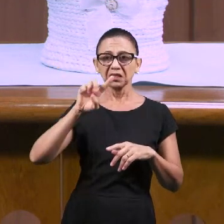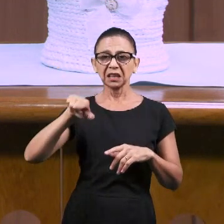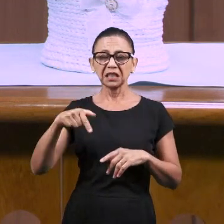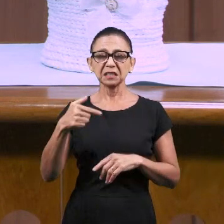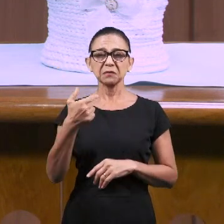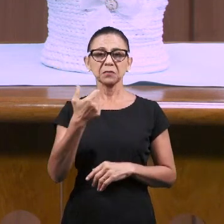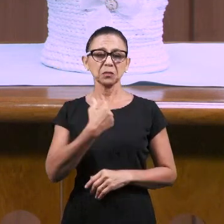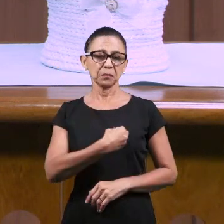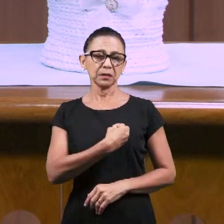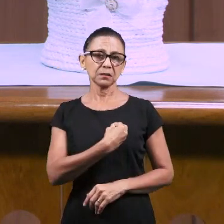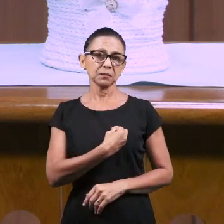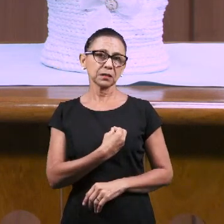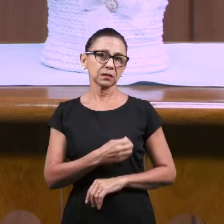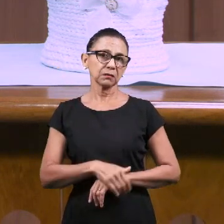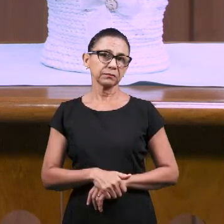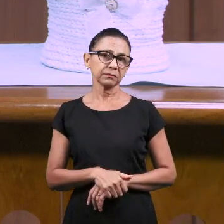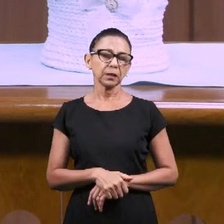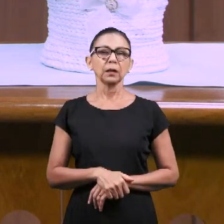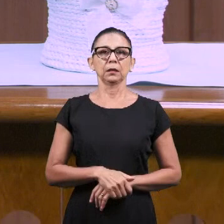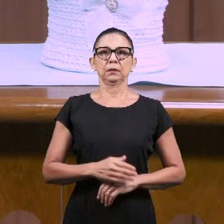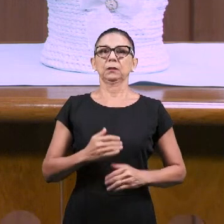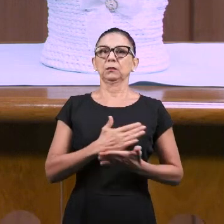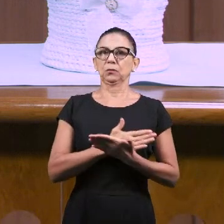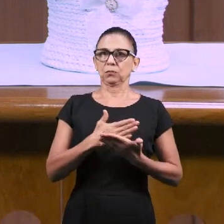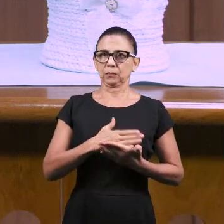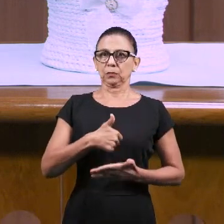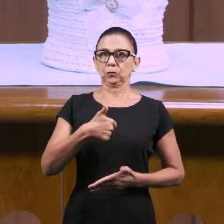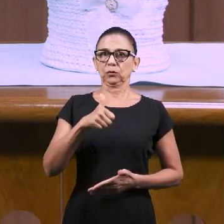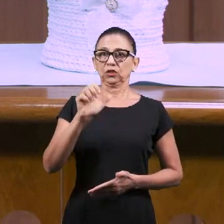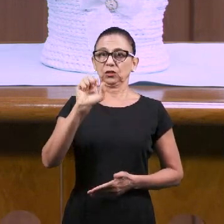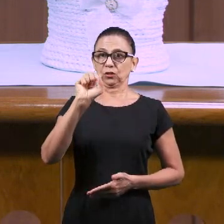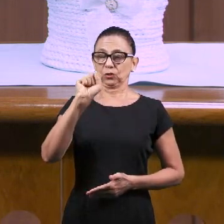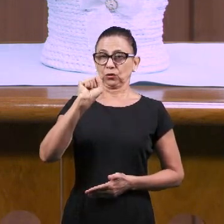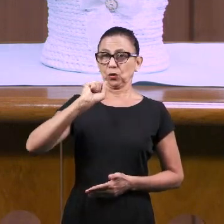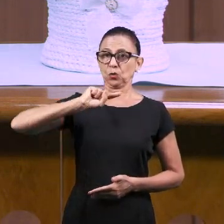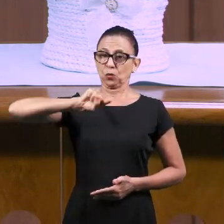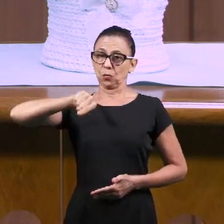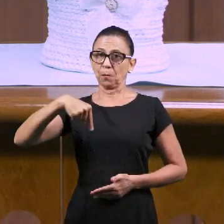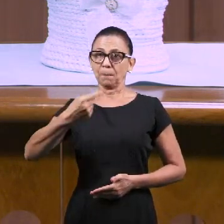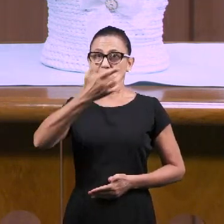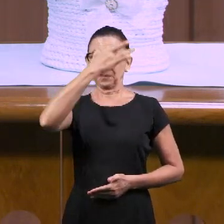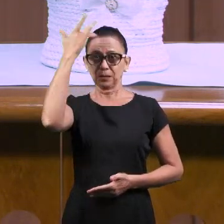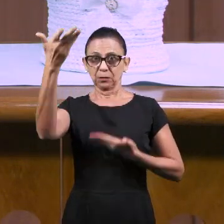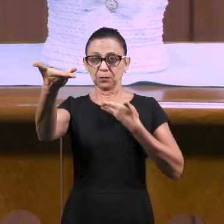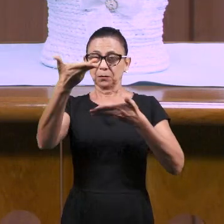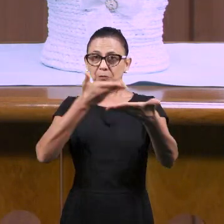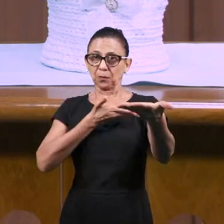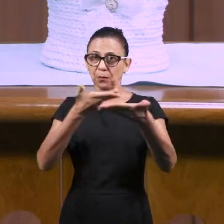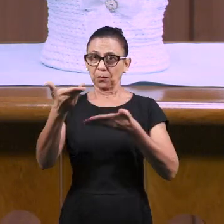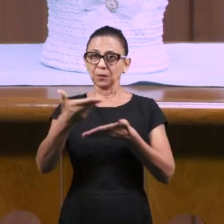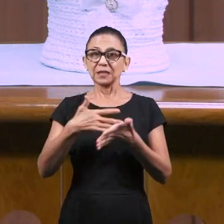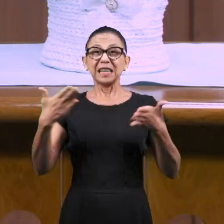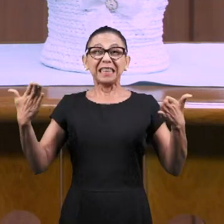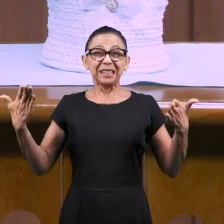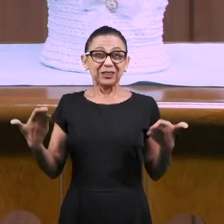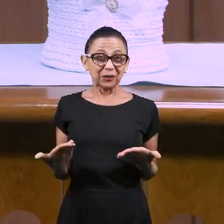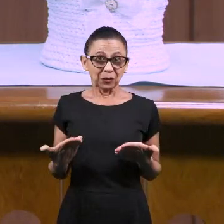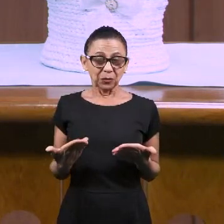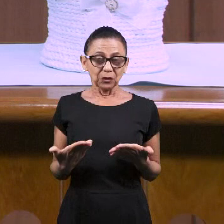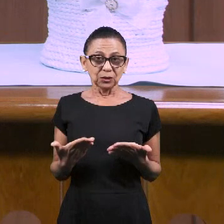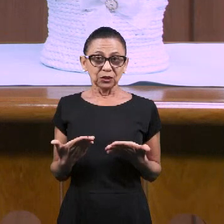Non. On a commencé avec 18 000. Nous avons aujourd'hui avec plus de 80